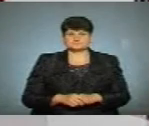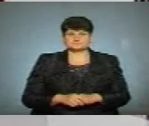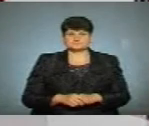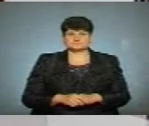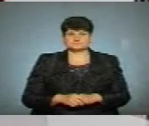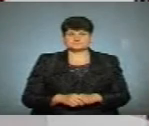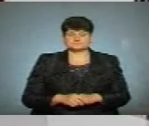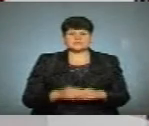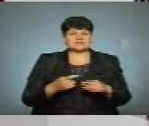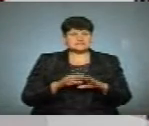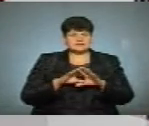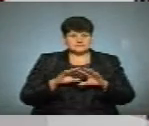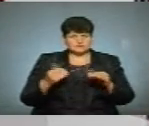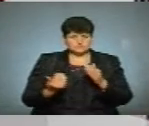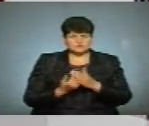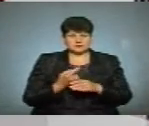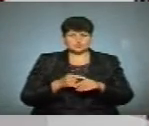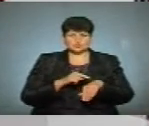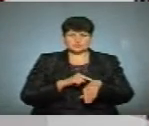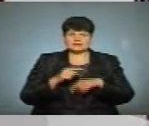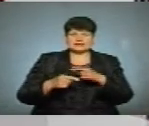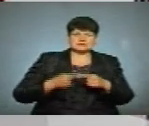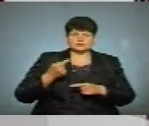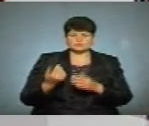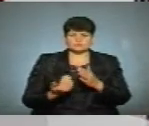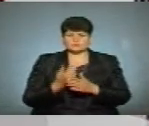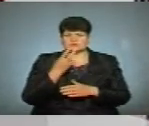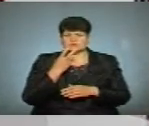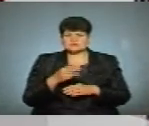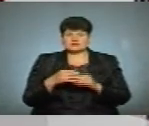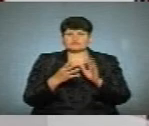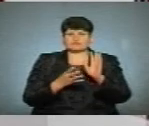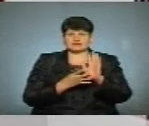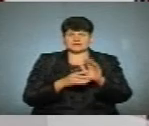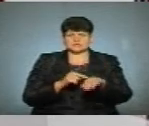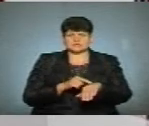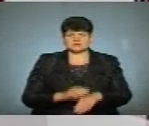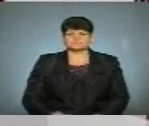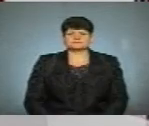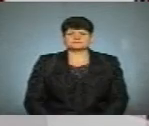Це вся інформація на цю годину. Наступний випуск дивіться вже о 19:00.